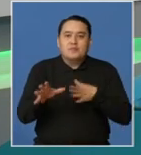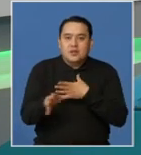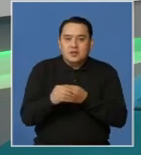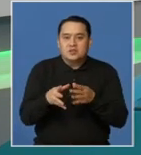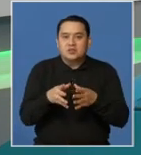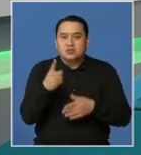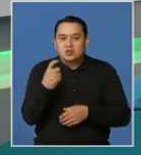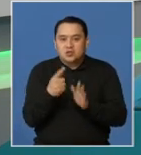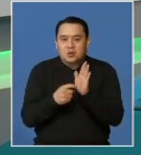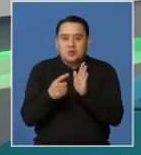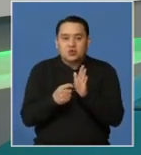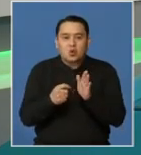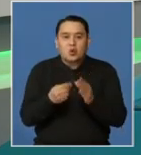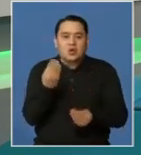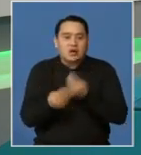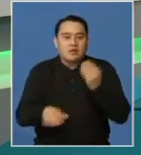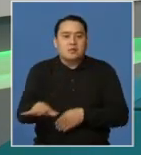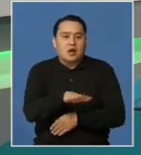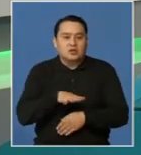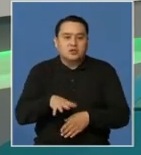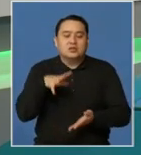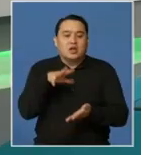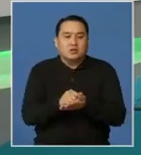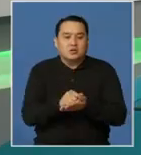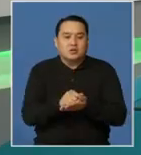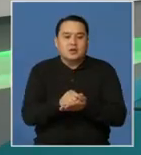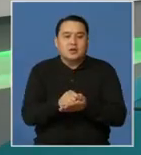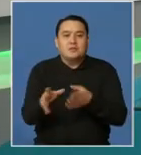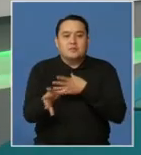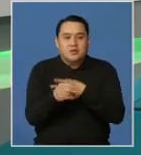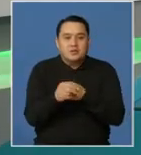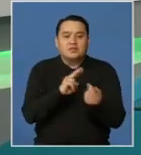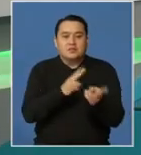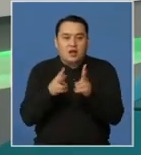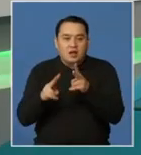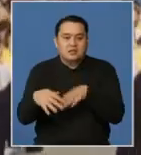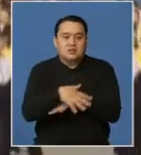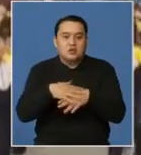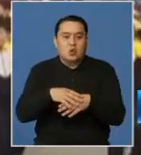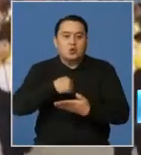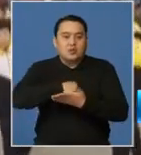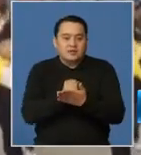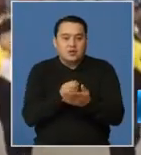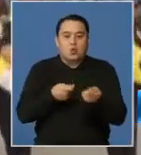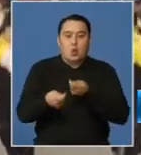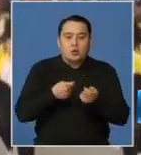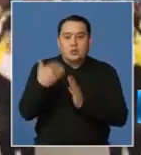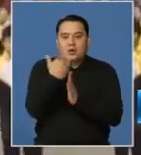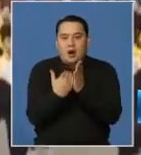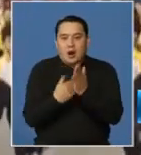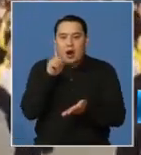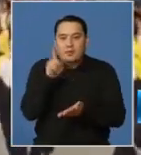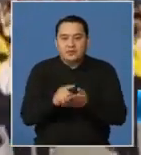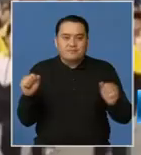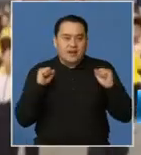с 700 учениками на игровой площадке занимаются синхронными танцами. Педагог изменил утвержденную властями программу